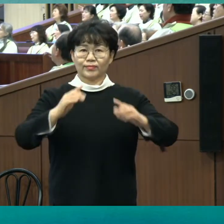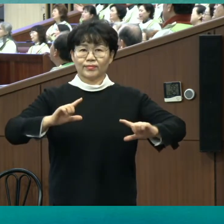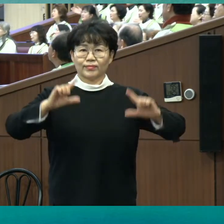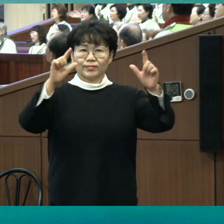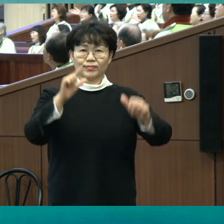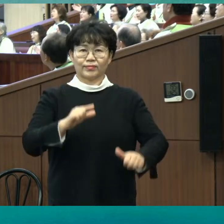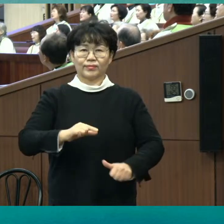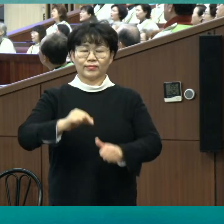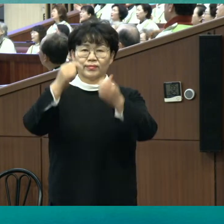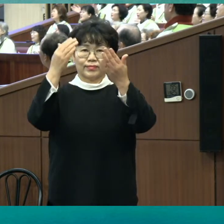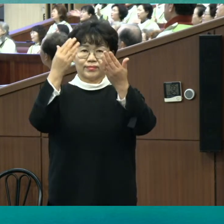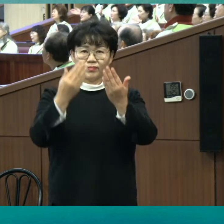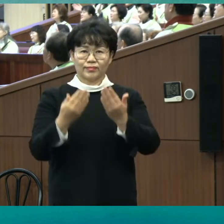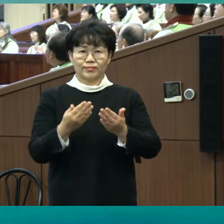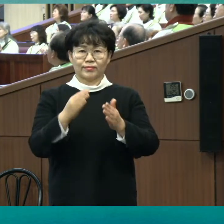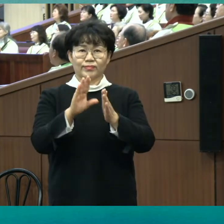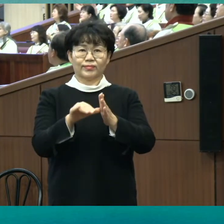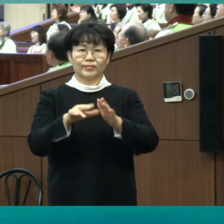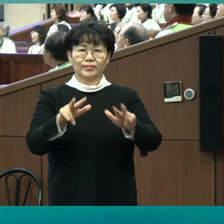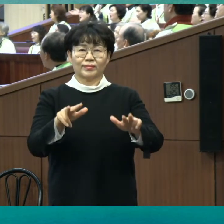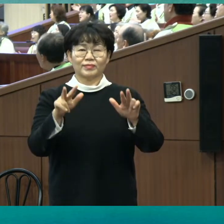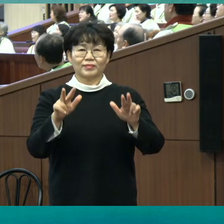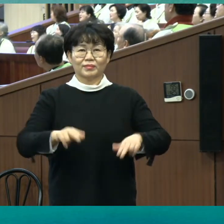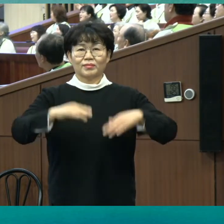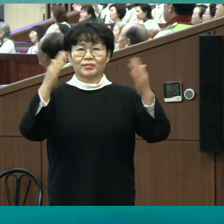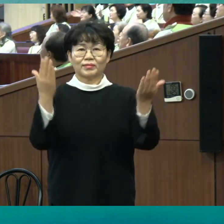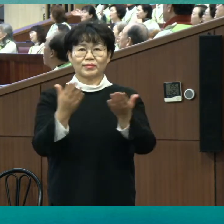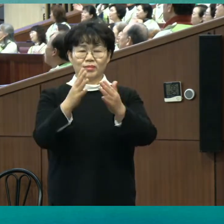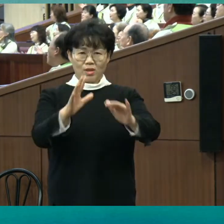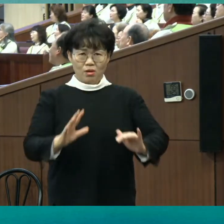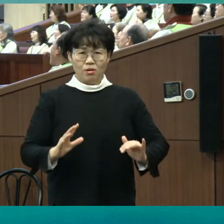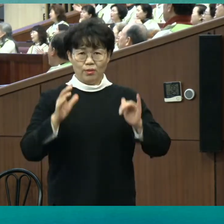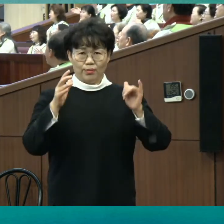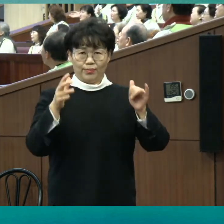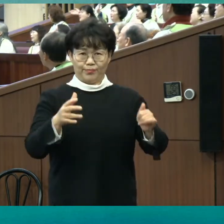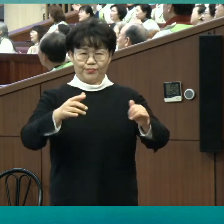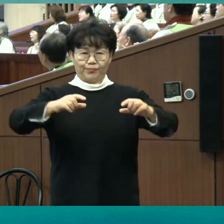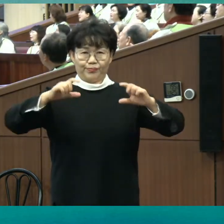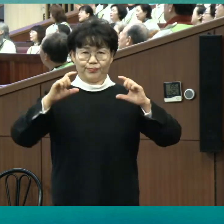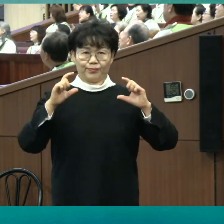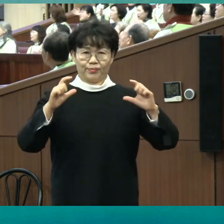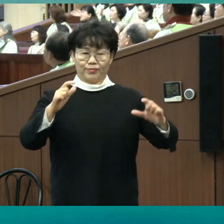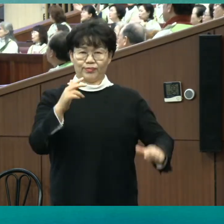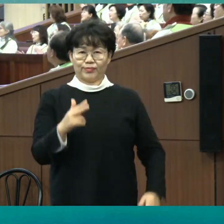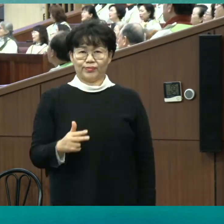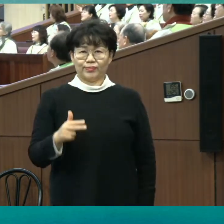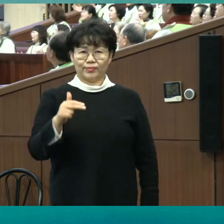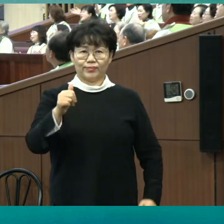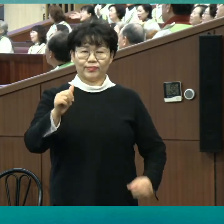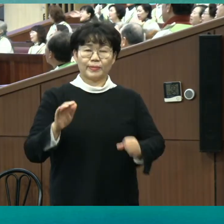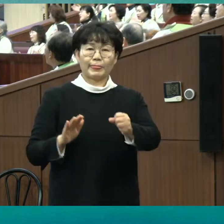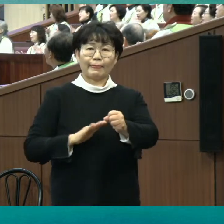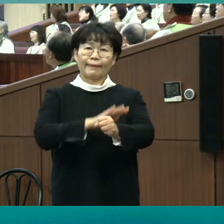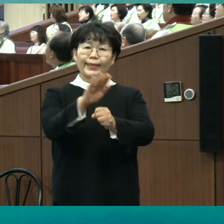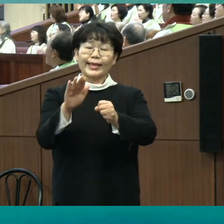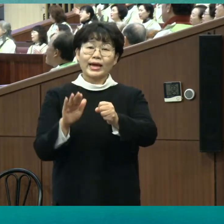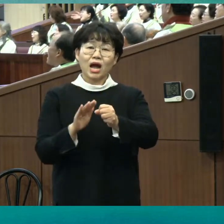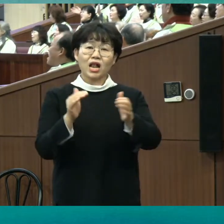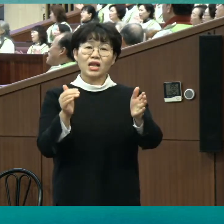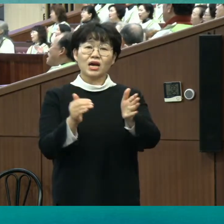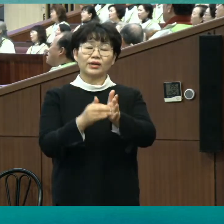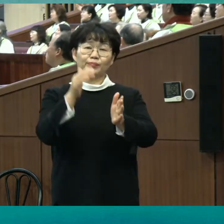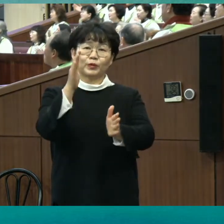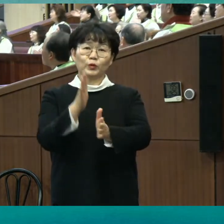얻을 때가 지금 온 세상에 주의 그 사랑 주의 그 사랑